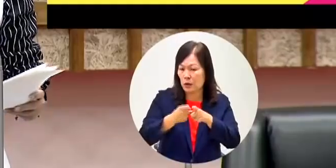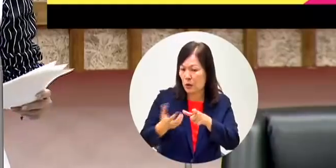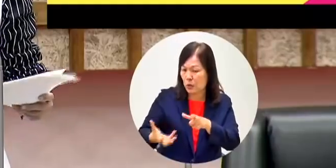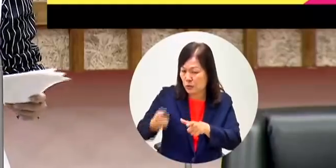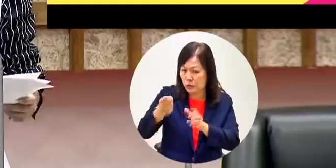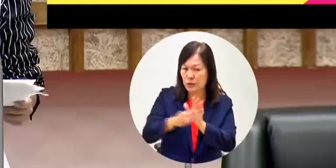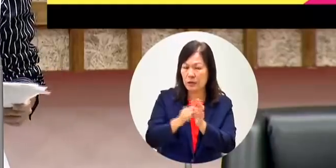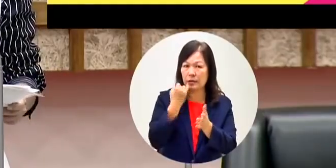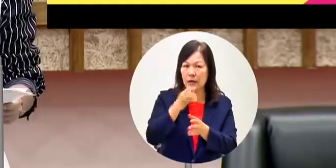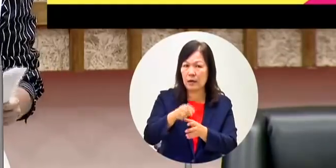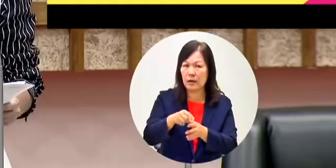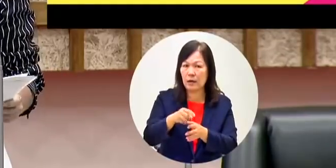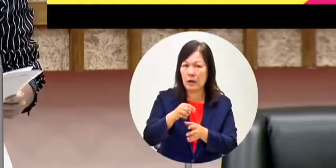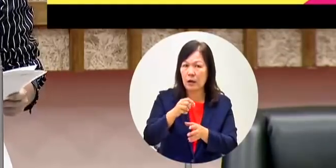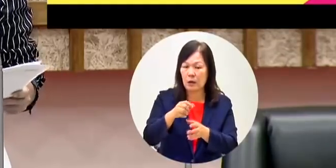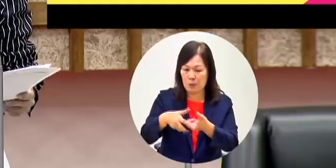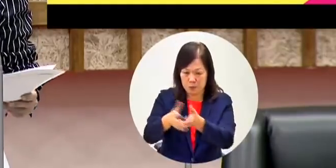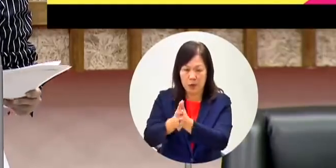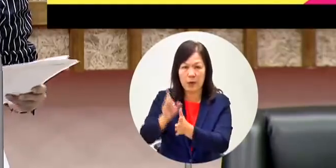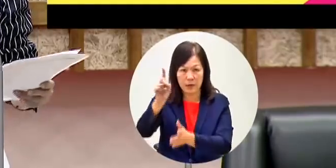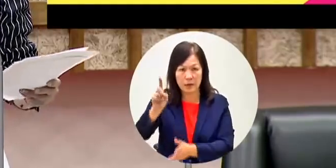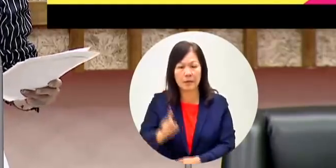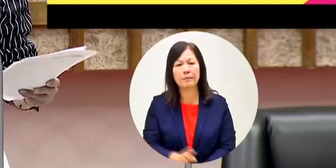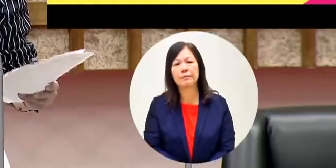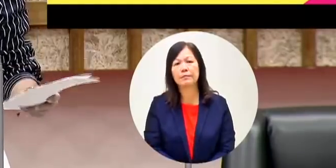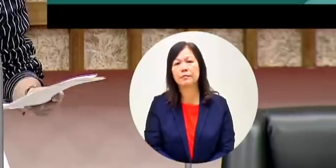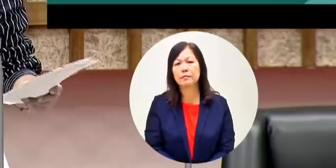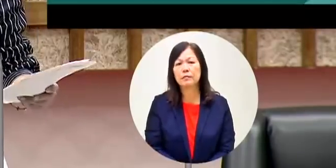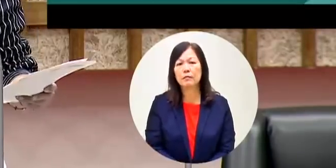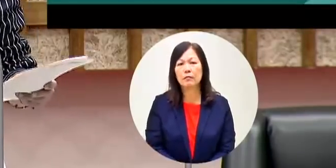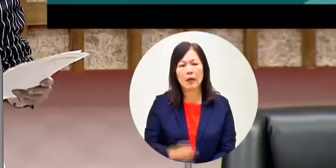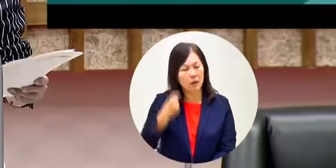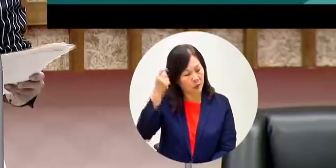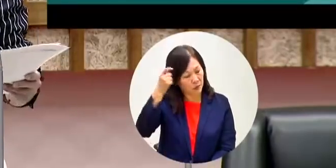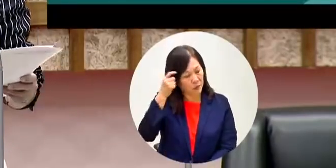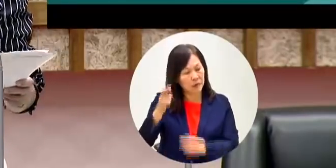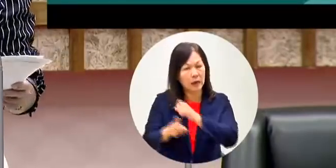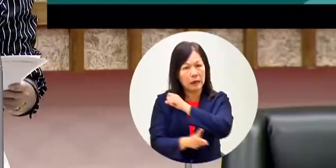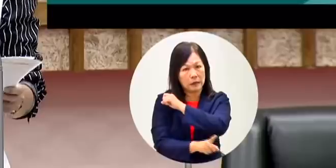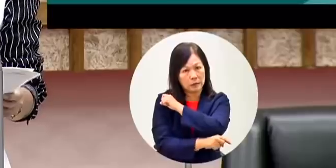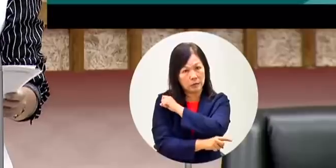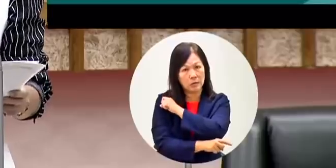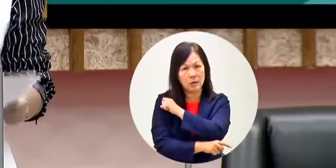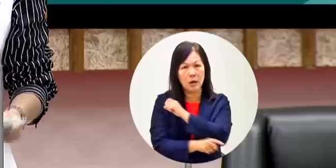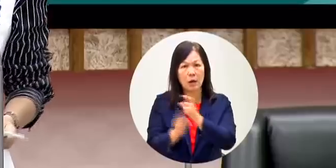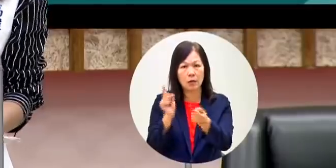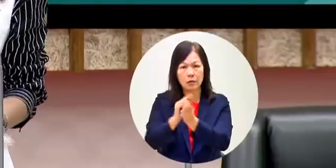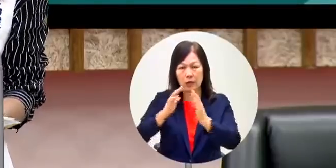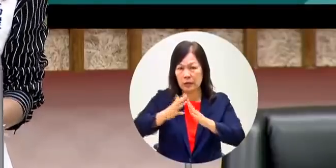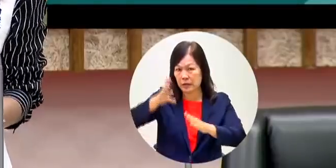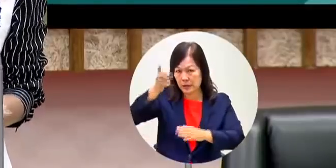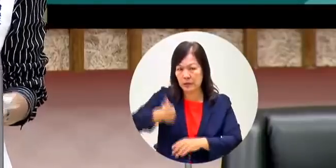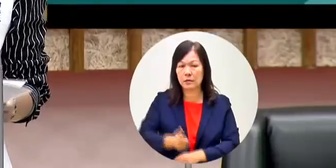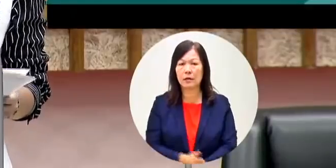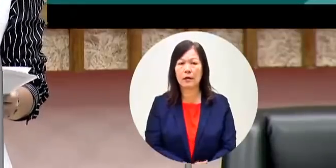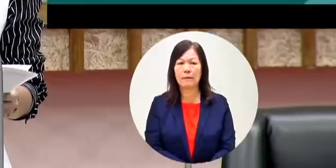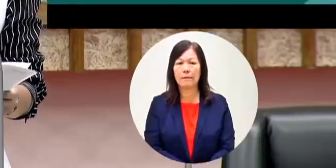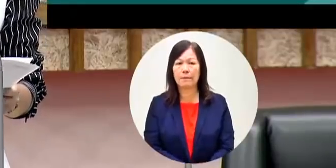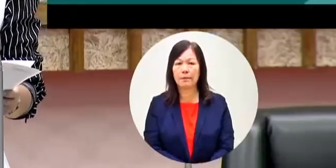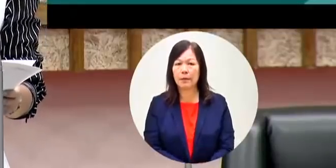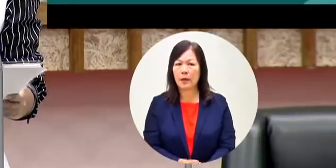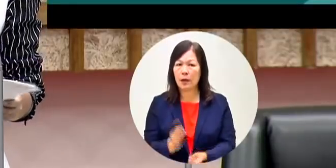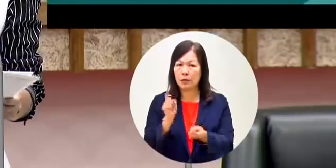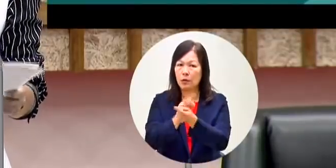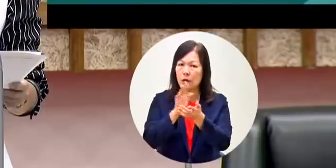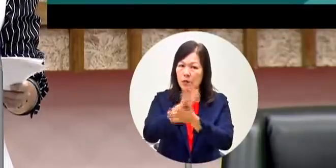哦。那我想呢最后对于呢市长您未来在施政上面 如